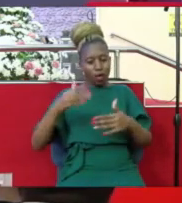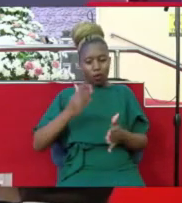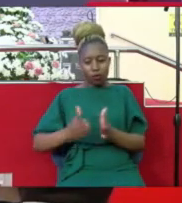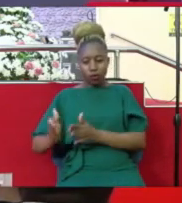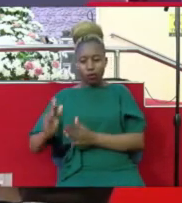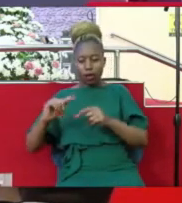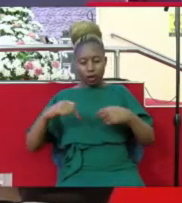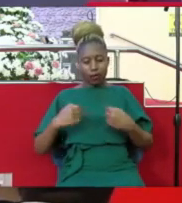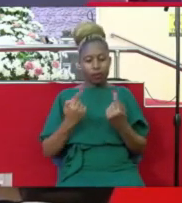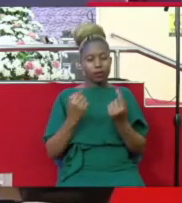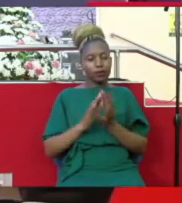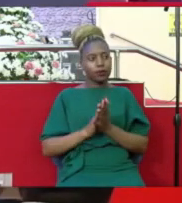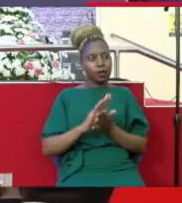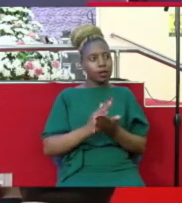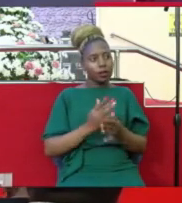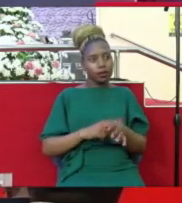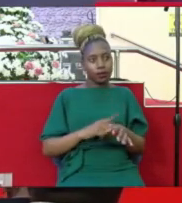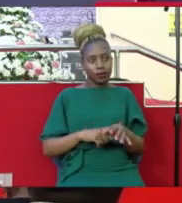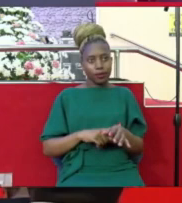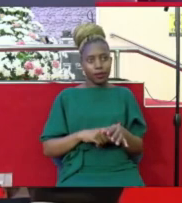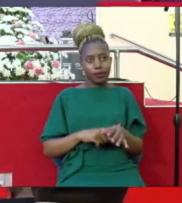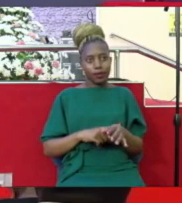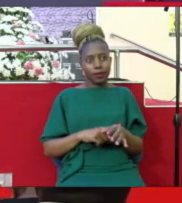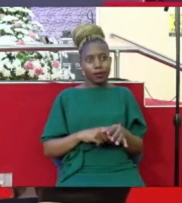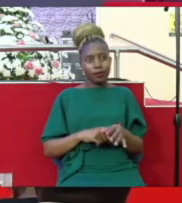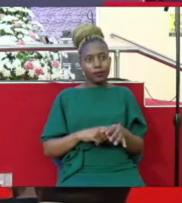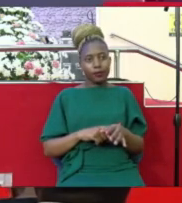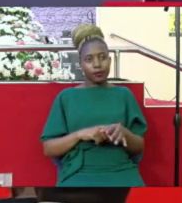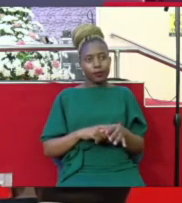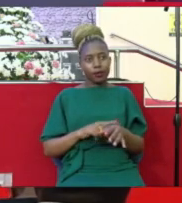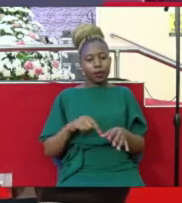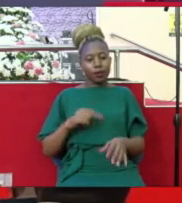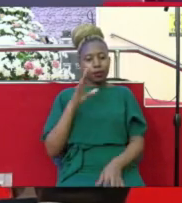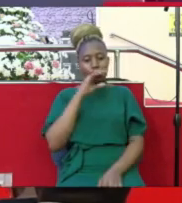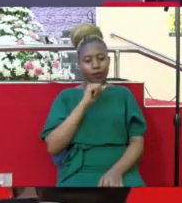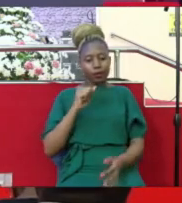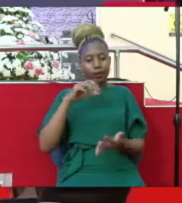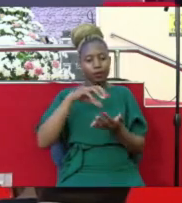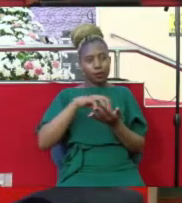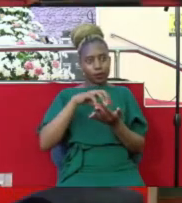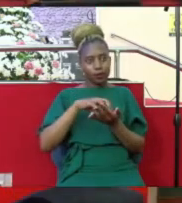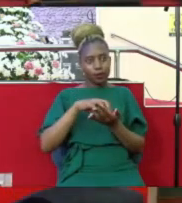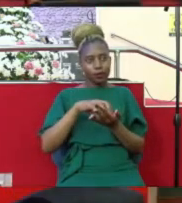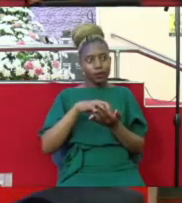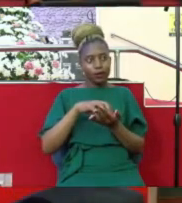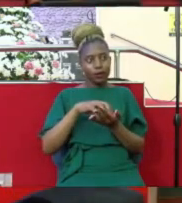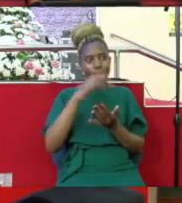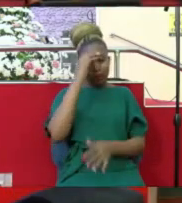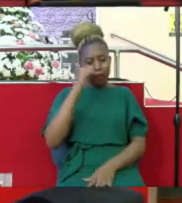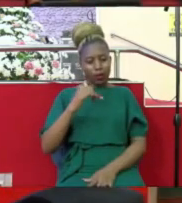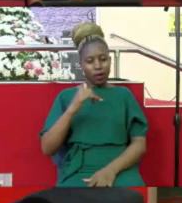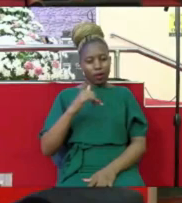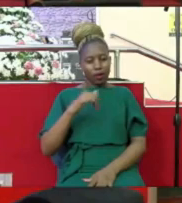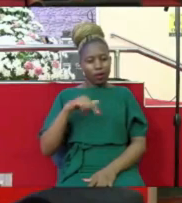kujiendeleza. Sometimes we can miss a moment. Wakati mwingine tunaweza kosa fursa fulani. Because we don't